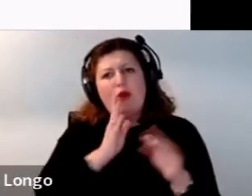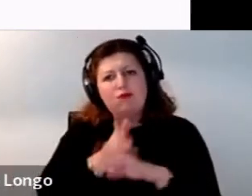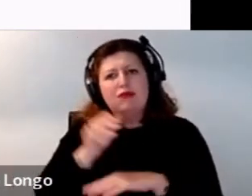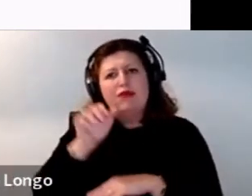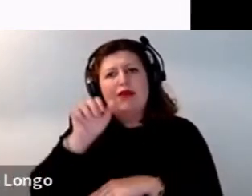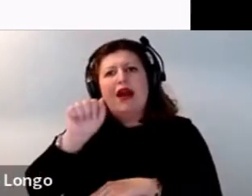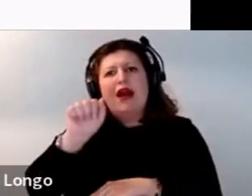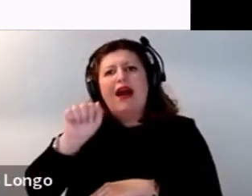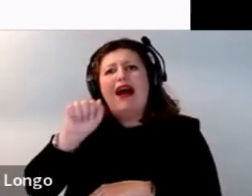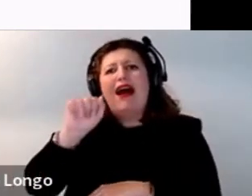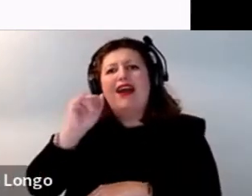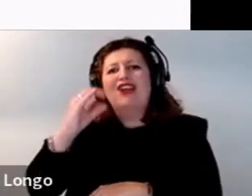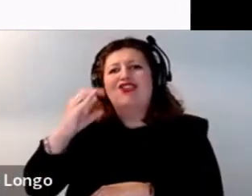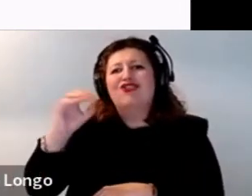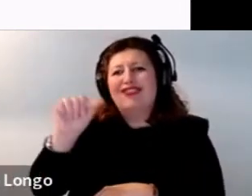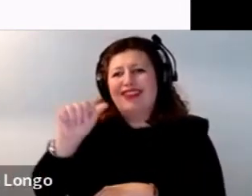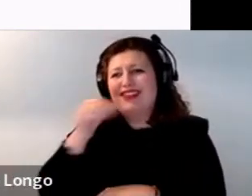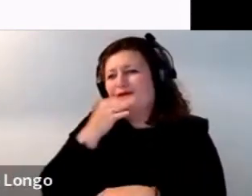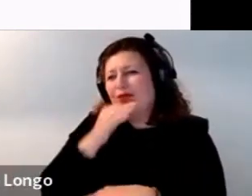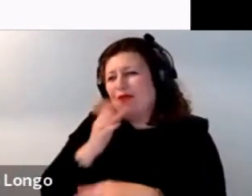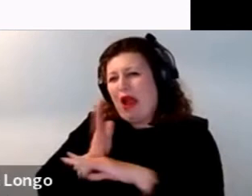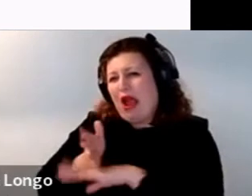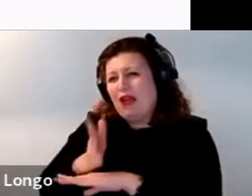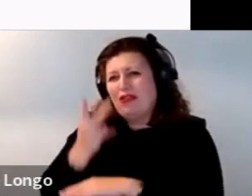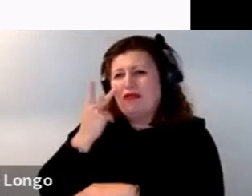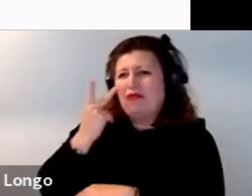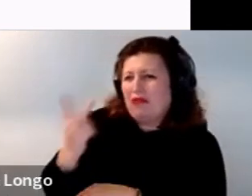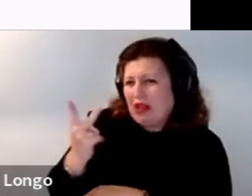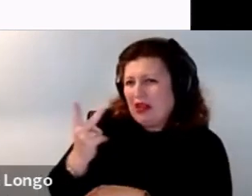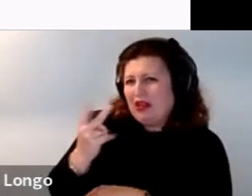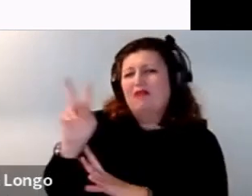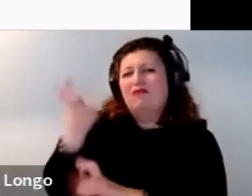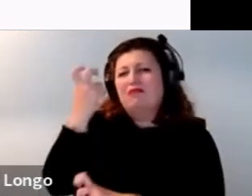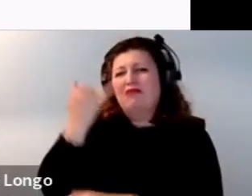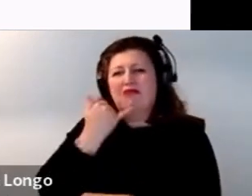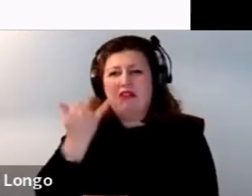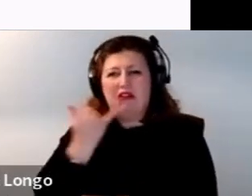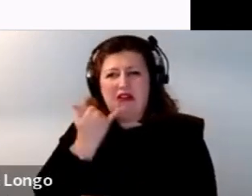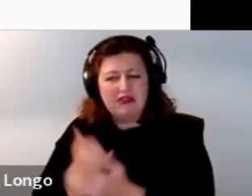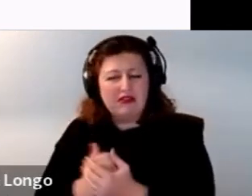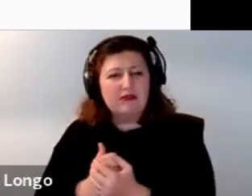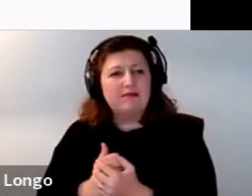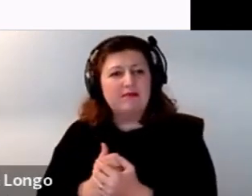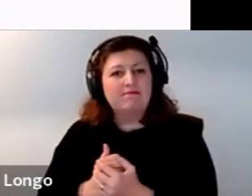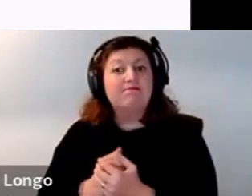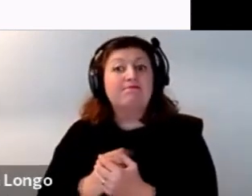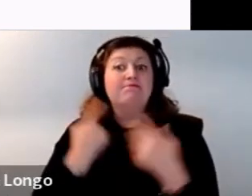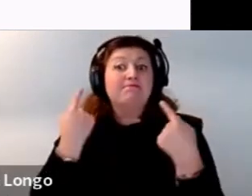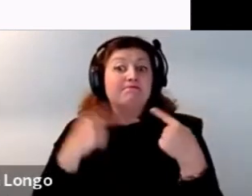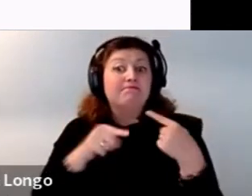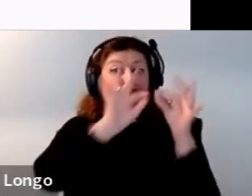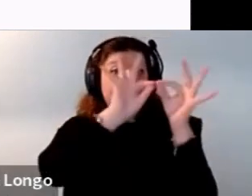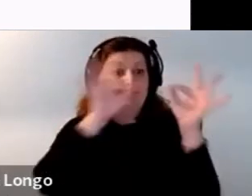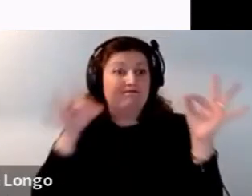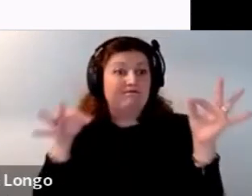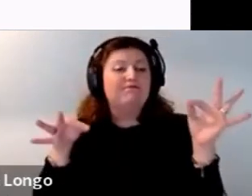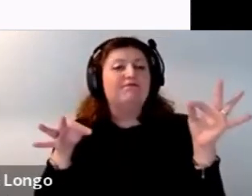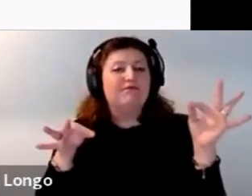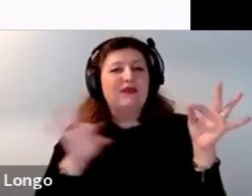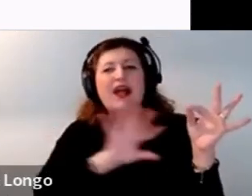AICS e la trovate facilmente. E qui invece richiamo ancora un'altra serie